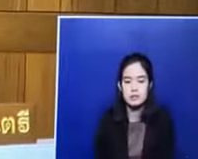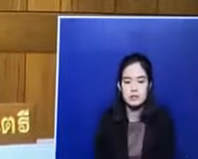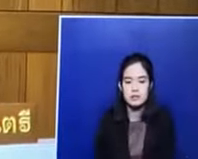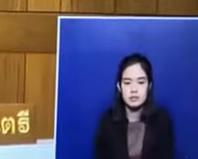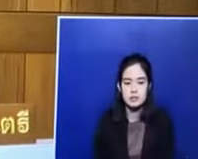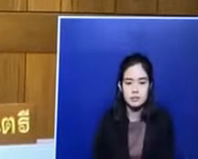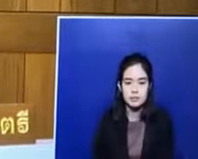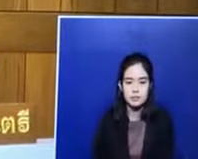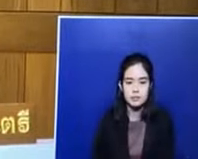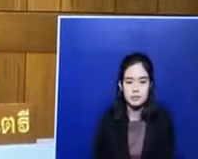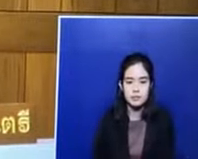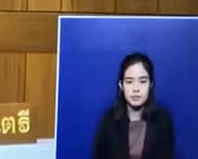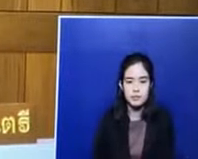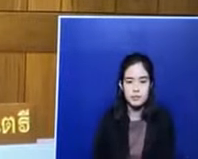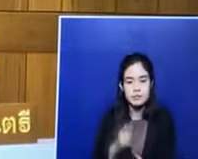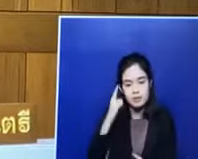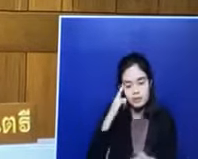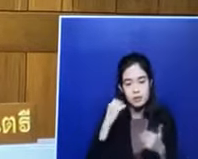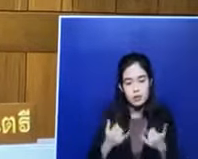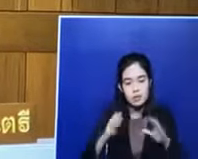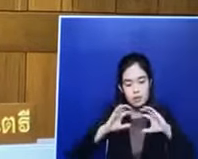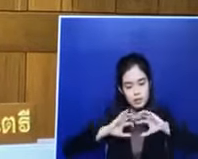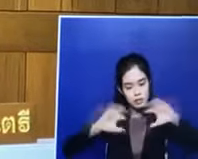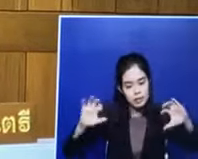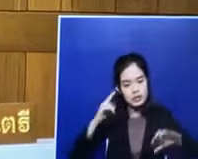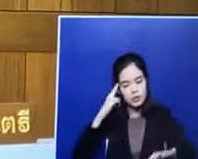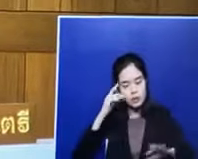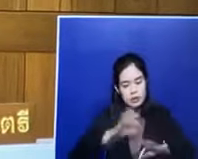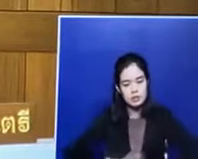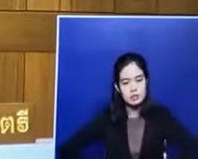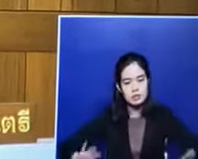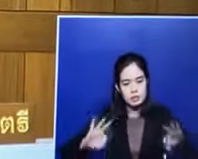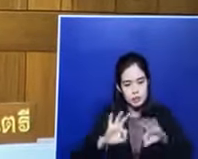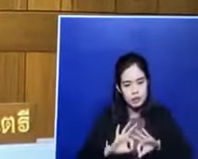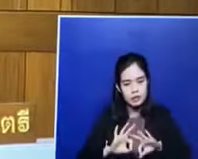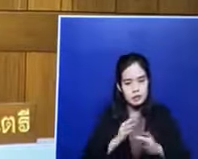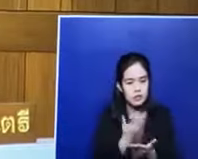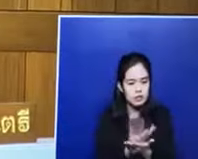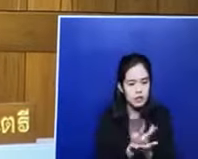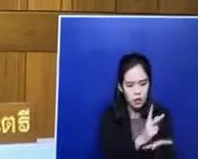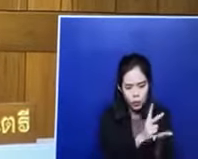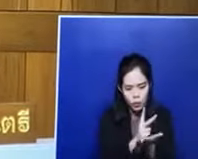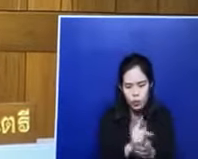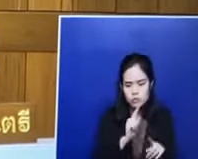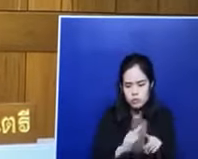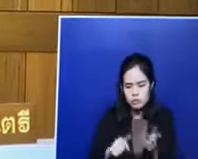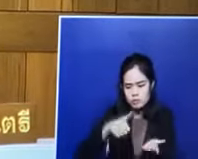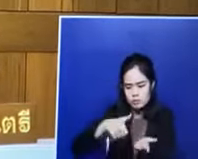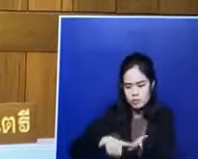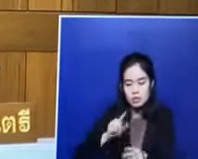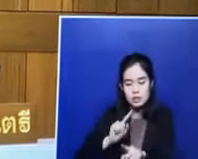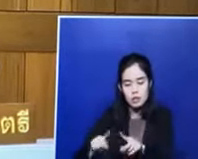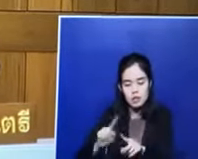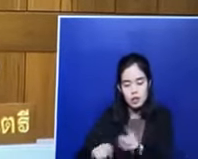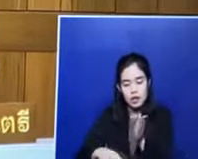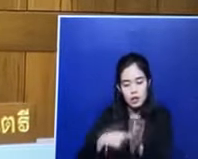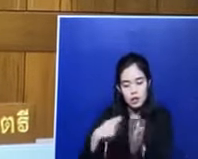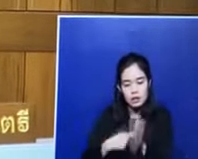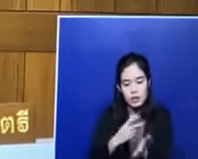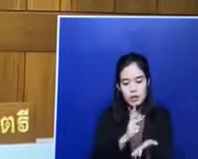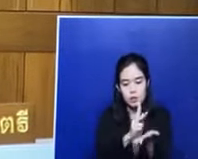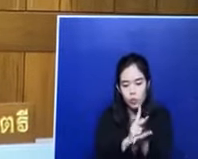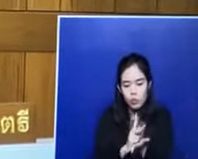อย่างไรก็ตามรัฐบาลให้ความสำคัญอย่างต่อเนื่องกับการเร่งรัดการใช้จ่ายงบประมาณให้มีประสิทธิภาพสาเหตุของการเบิกจ่ายที่ล่